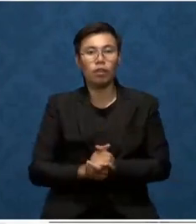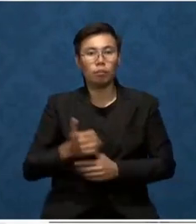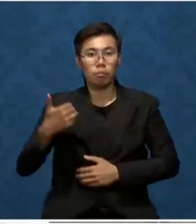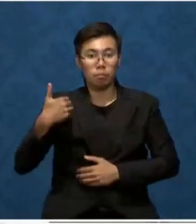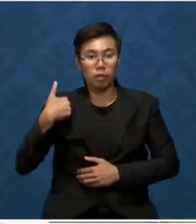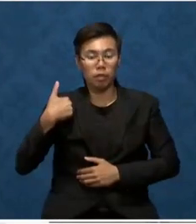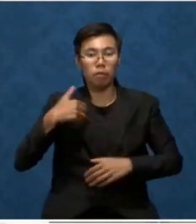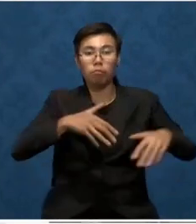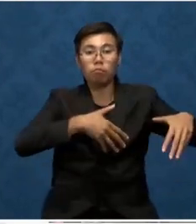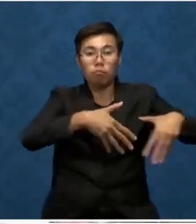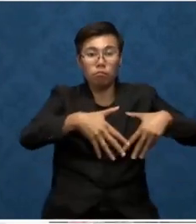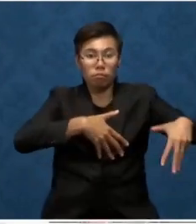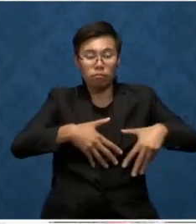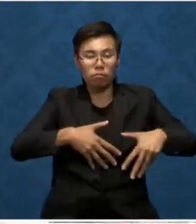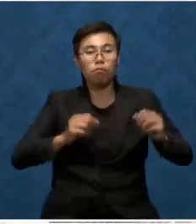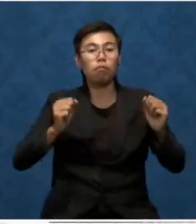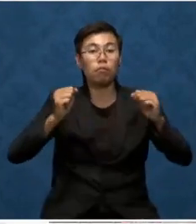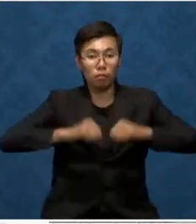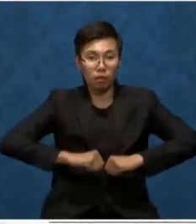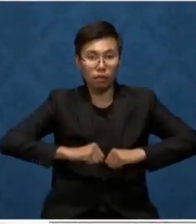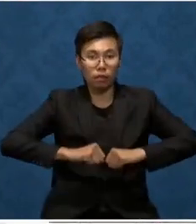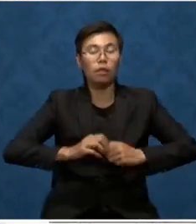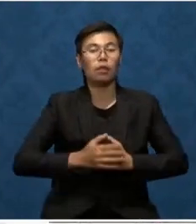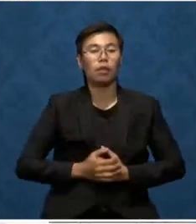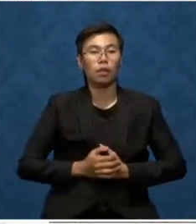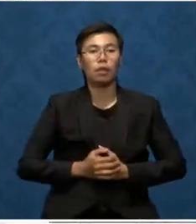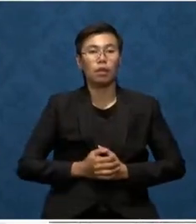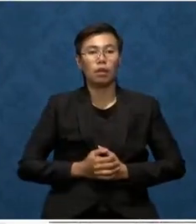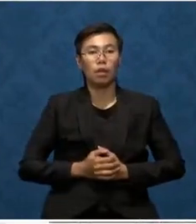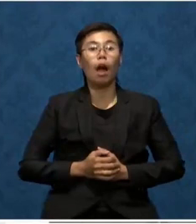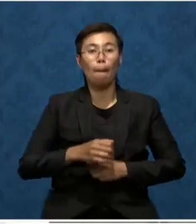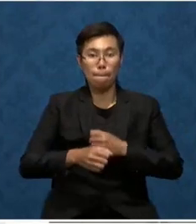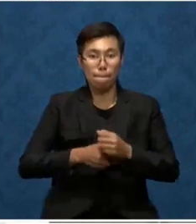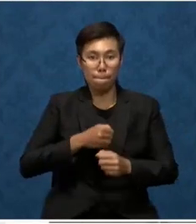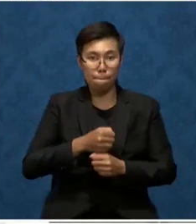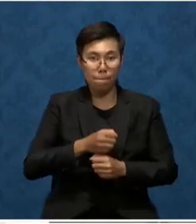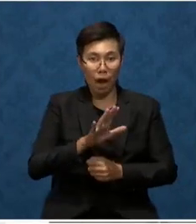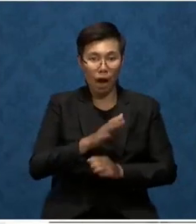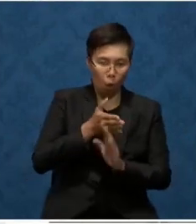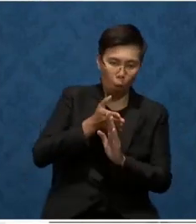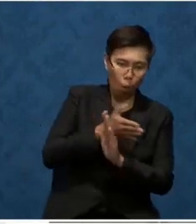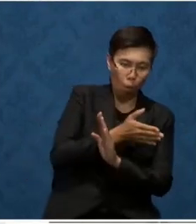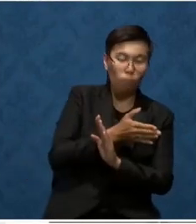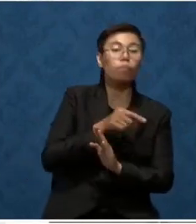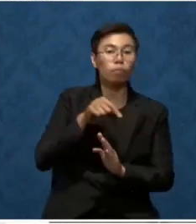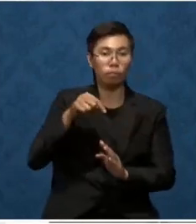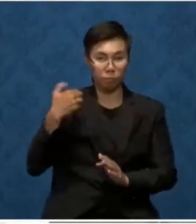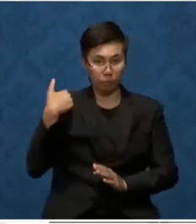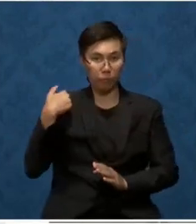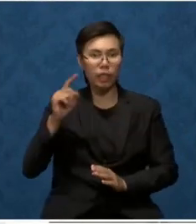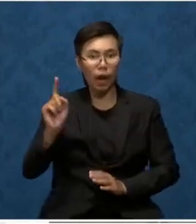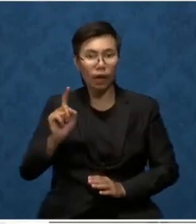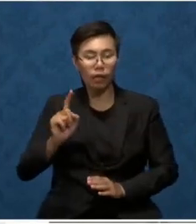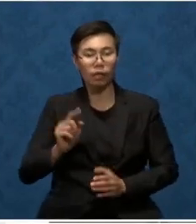คำถามพ่วงขึ้นมาโดยเฉพาะใน 5ปีแรกก็เลยได้มี